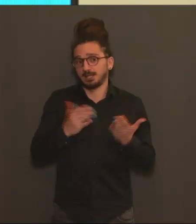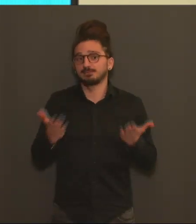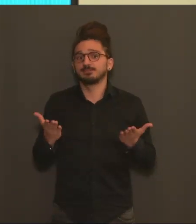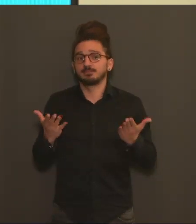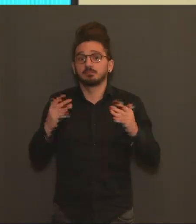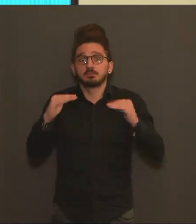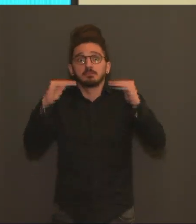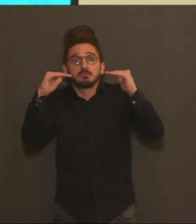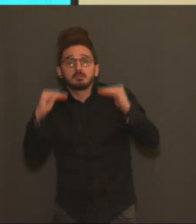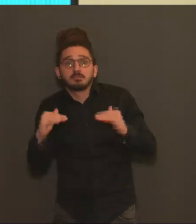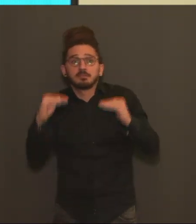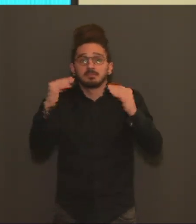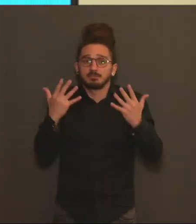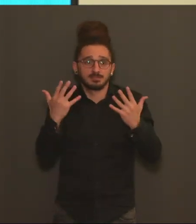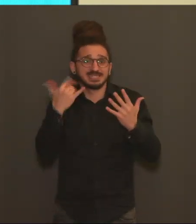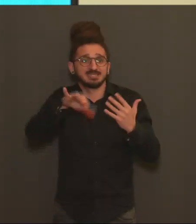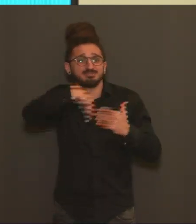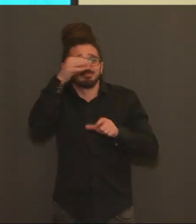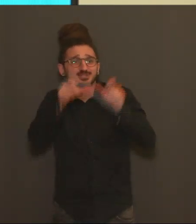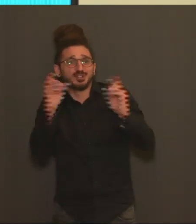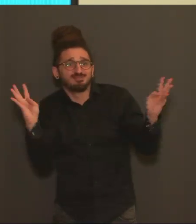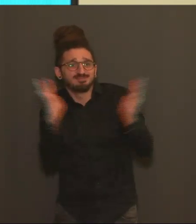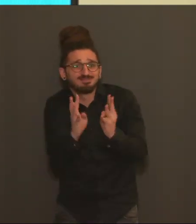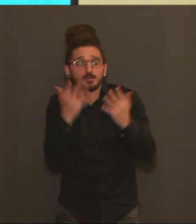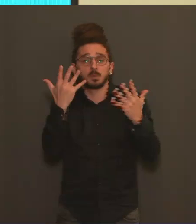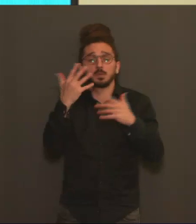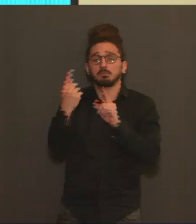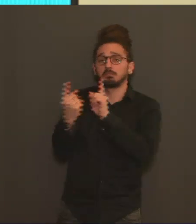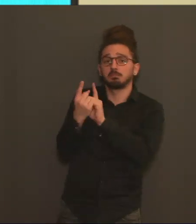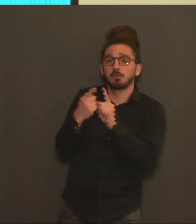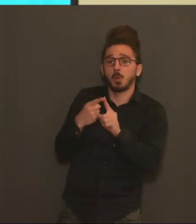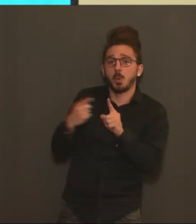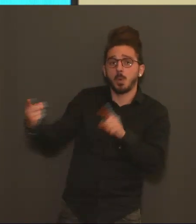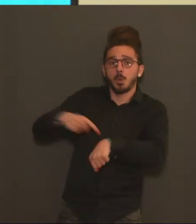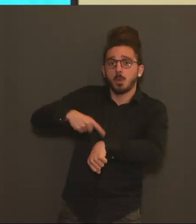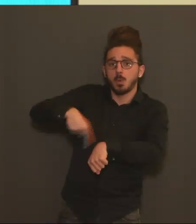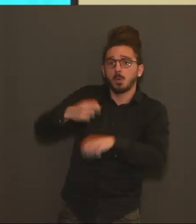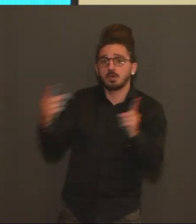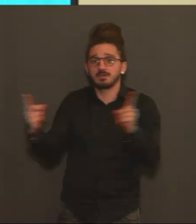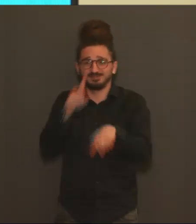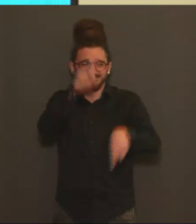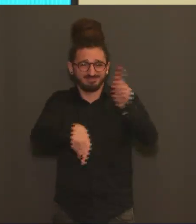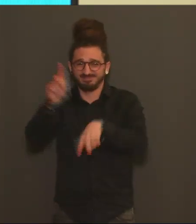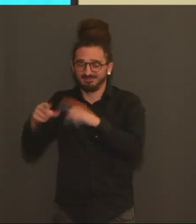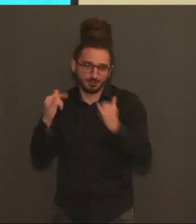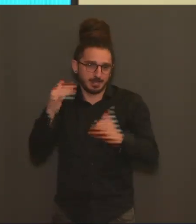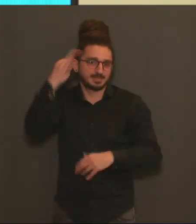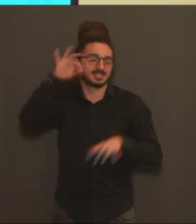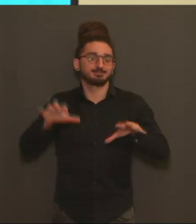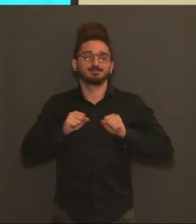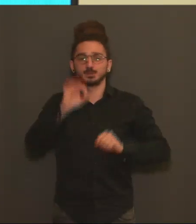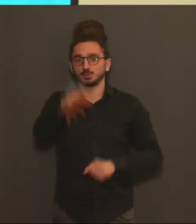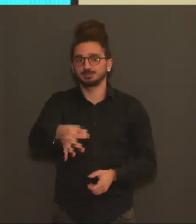la durée des contacts. Si on se trouve à l'extérieur, essayez d'appliquer vraiment les mêmes règles que celles qu'on fait à